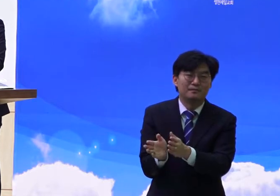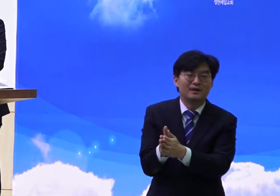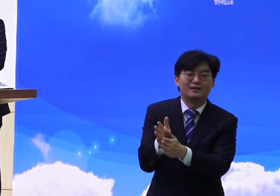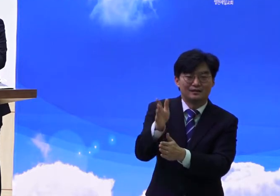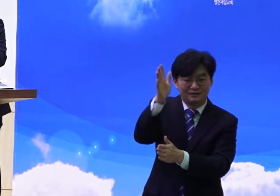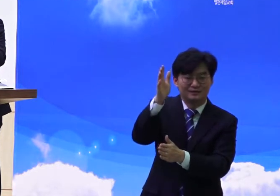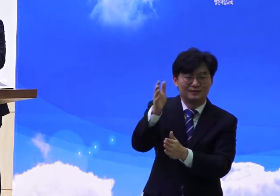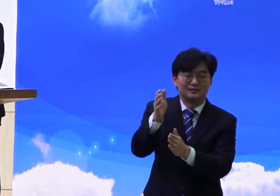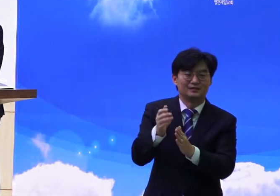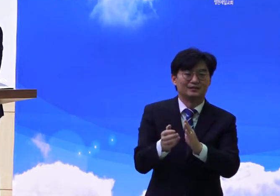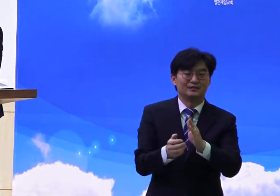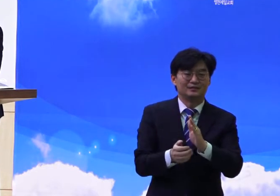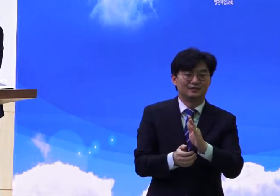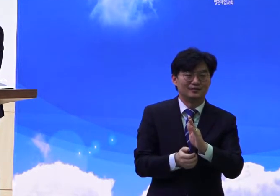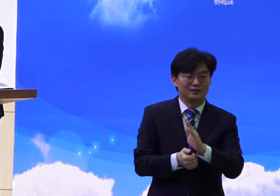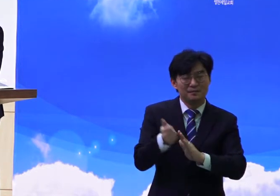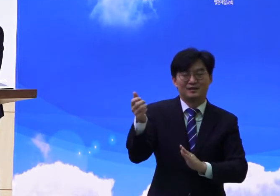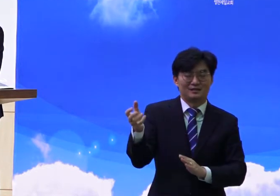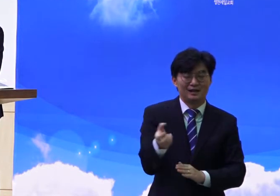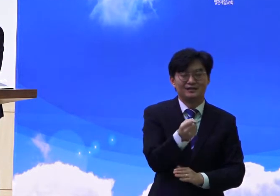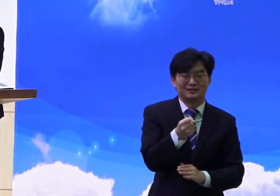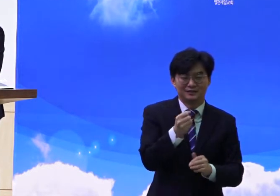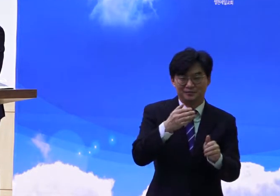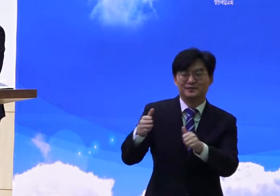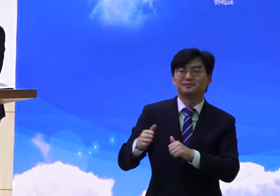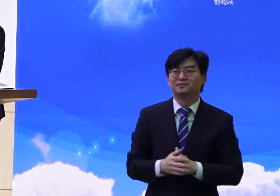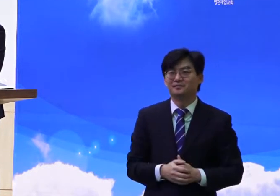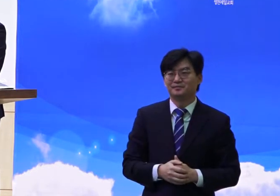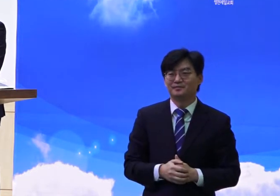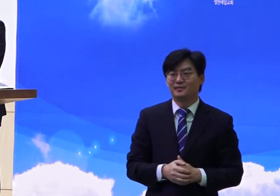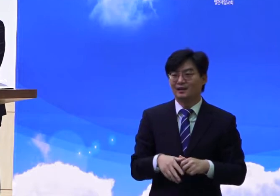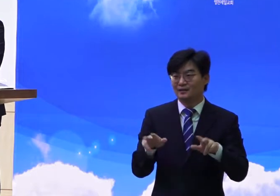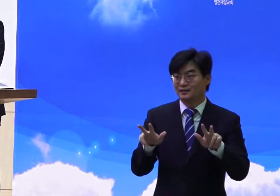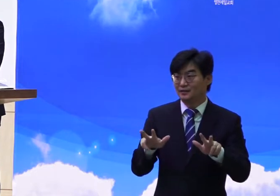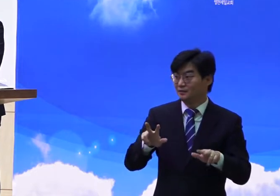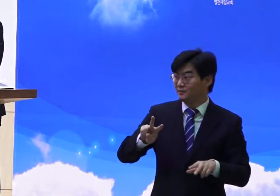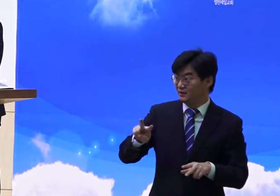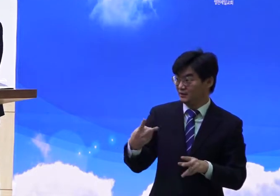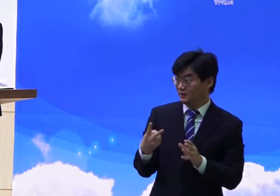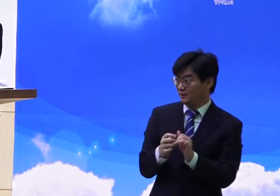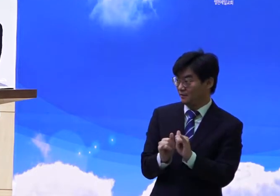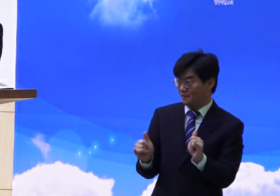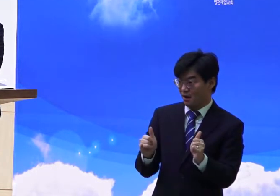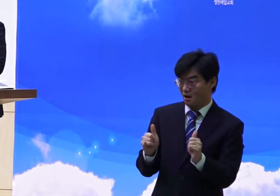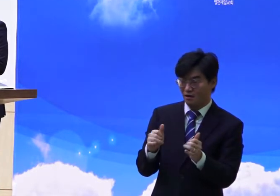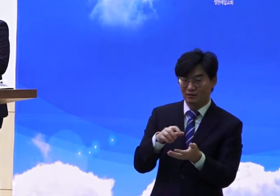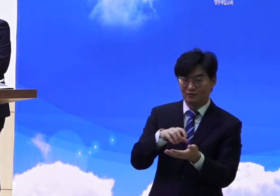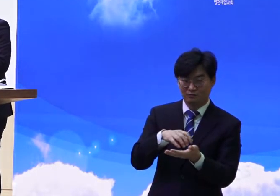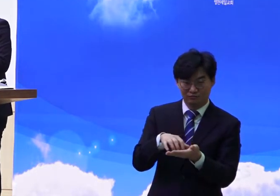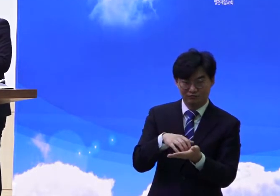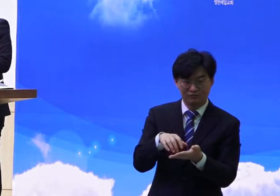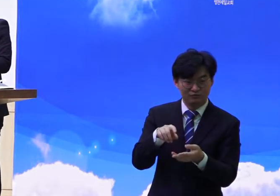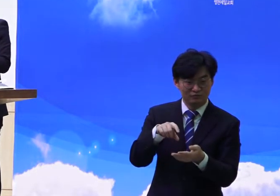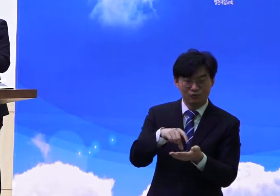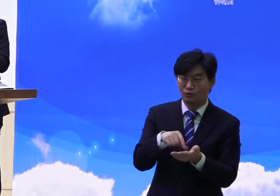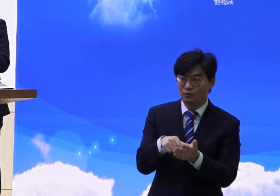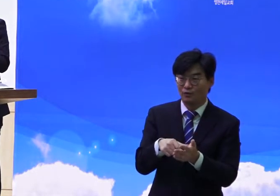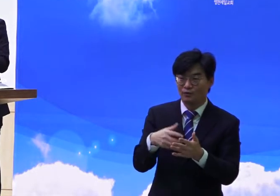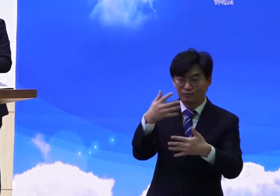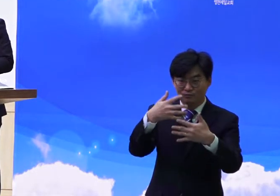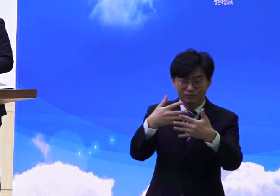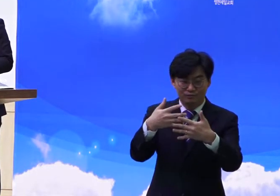우리의 인생이 여기 여러분 200여 분, 또 아마 비전홀에서도 예배 드리고 계시고 영상 예배를 드리는 분이 계실 텐데요. 한